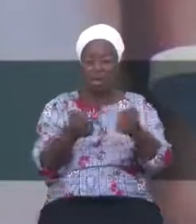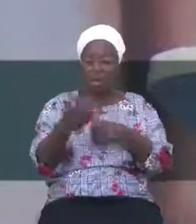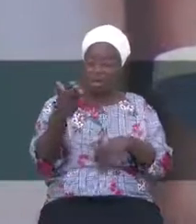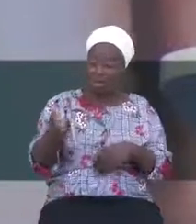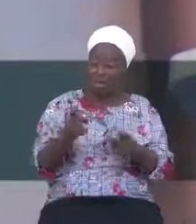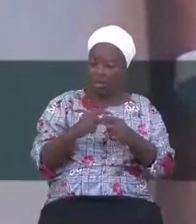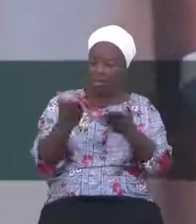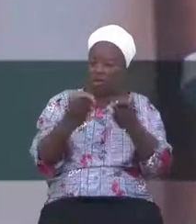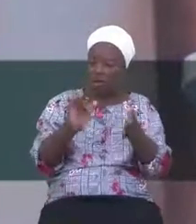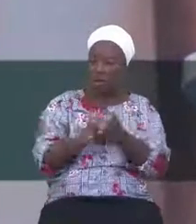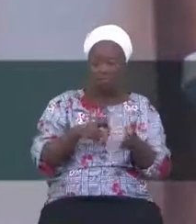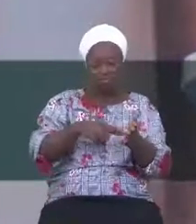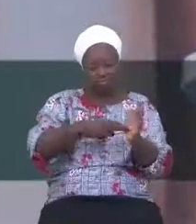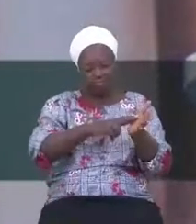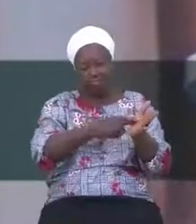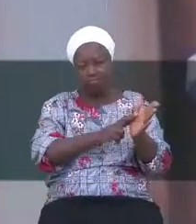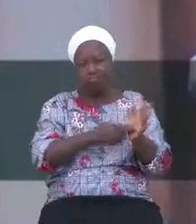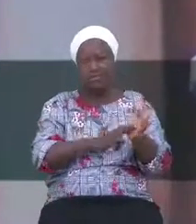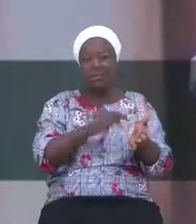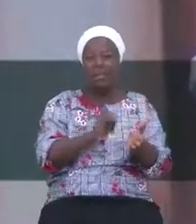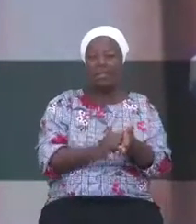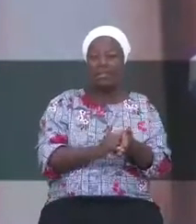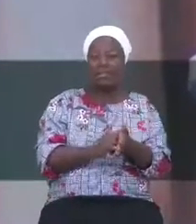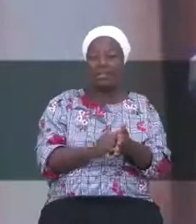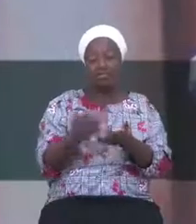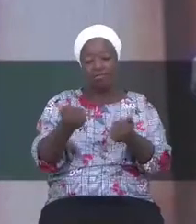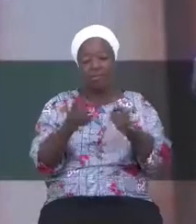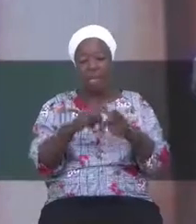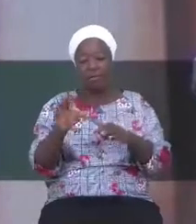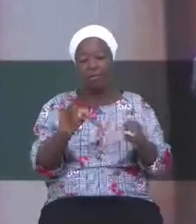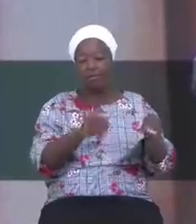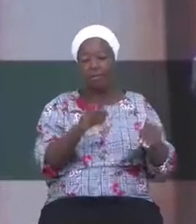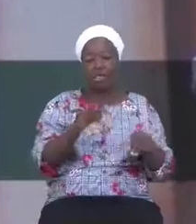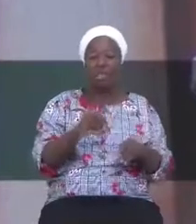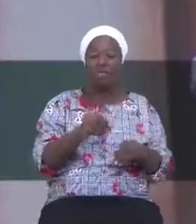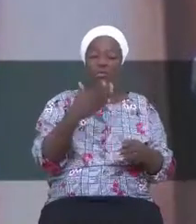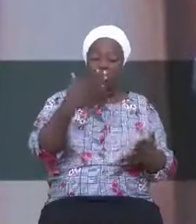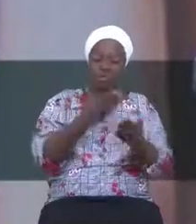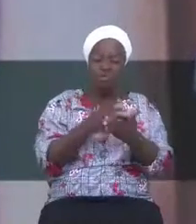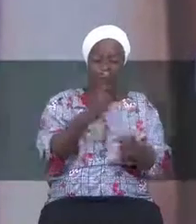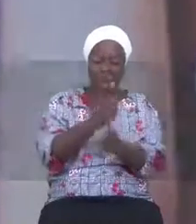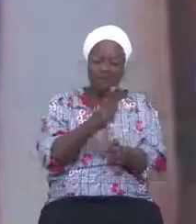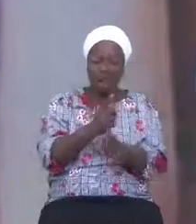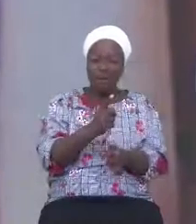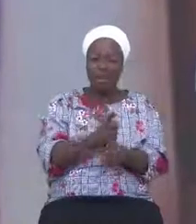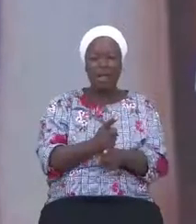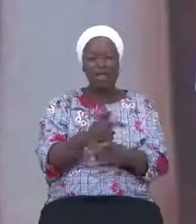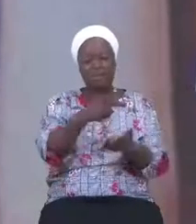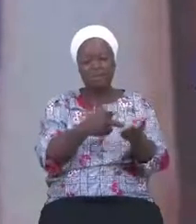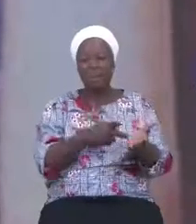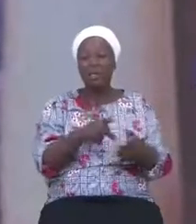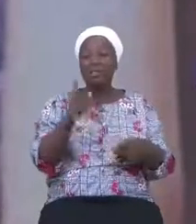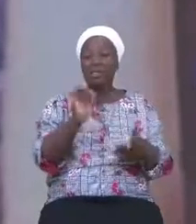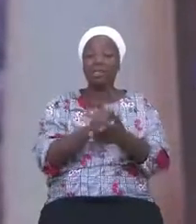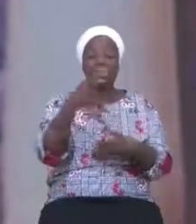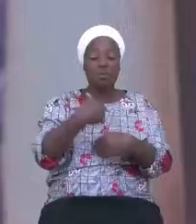chez lui et tu veux qu'il répare le véhicule et qu'il mette les pièces appropriées